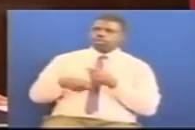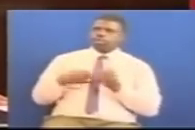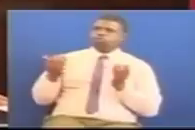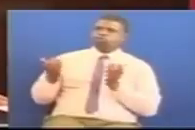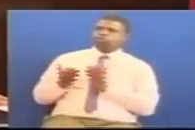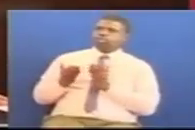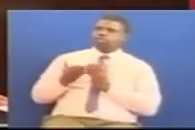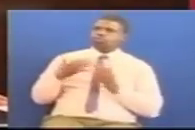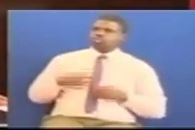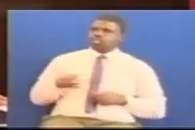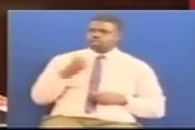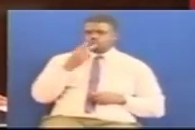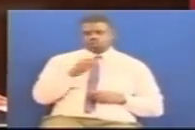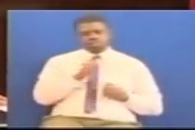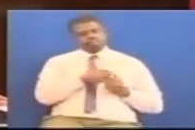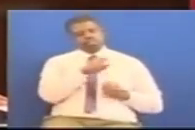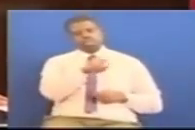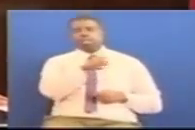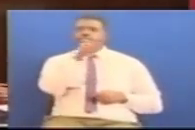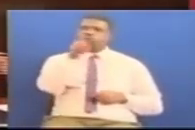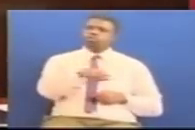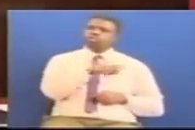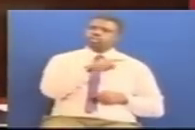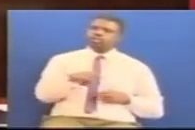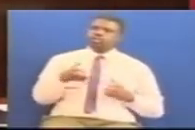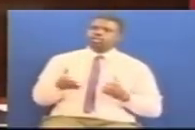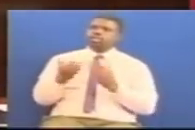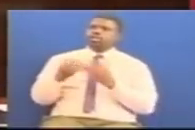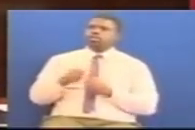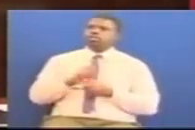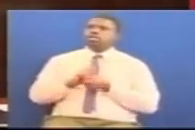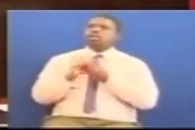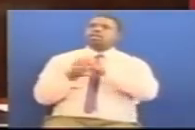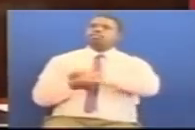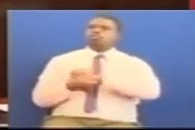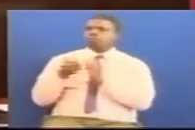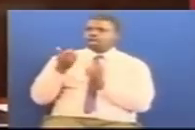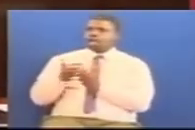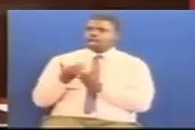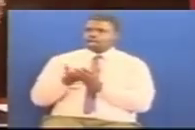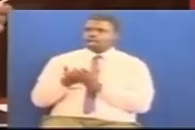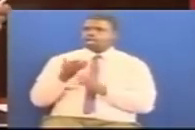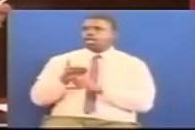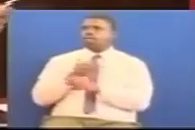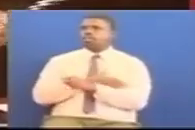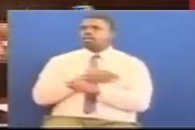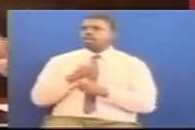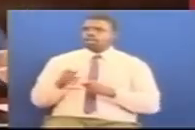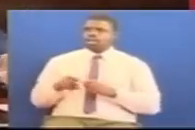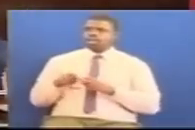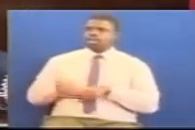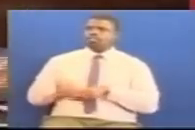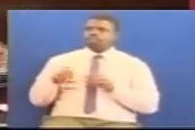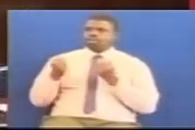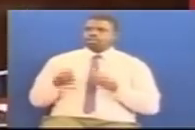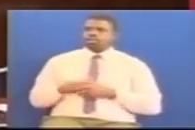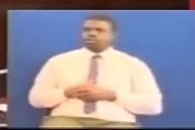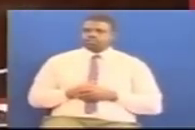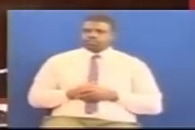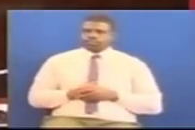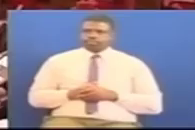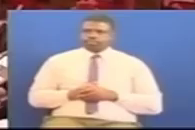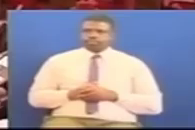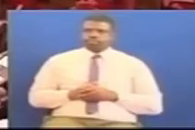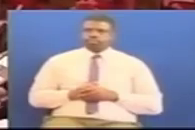ioni kwamba jambo hili limekosewa na kwamba linahitaji lirekebishwe haraka sana kabla hapajaharibika? Asante. Jibu kwa swali